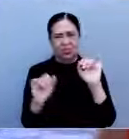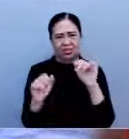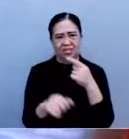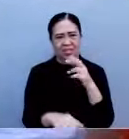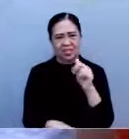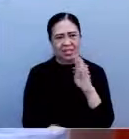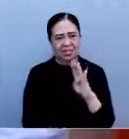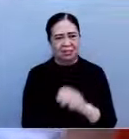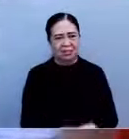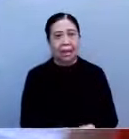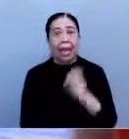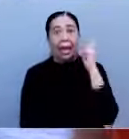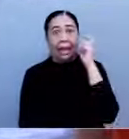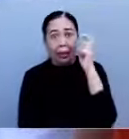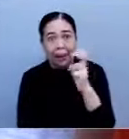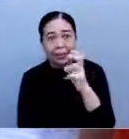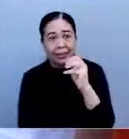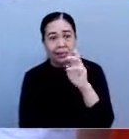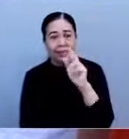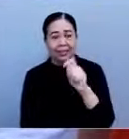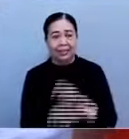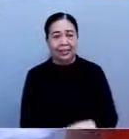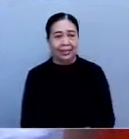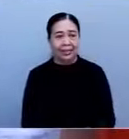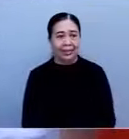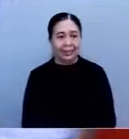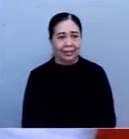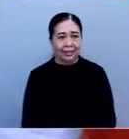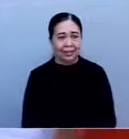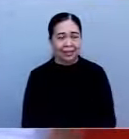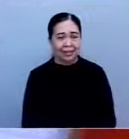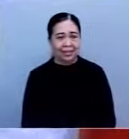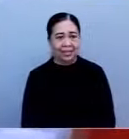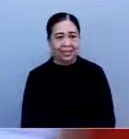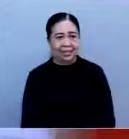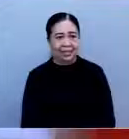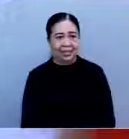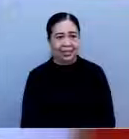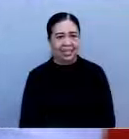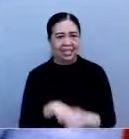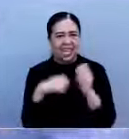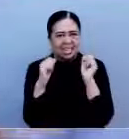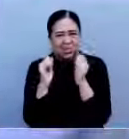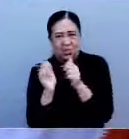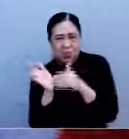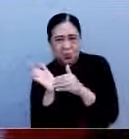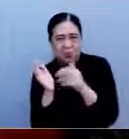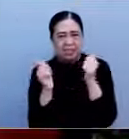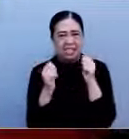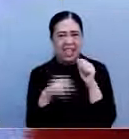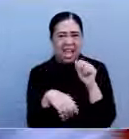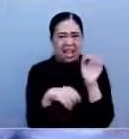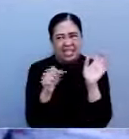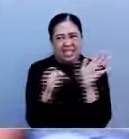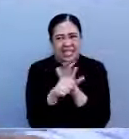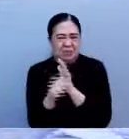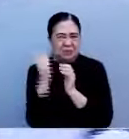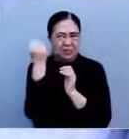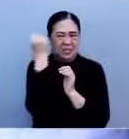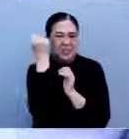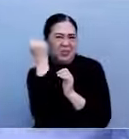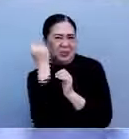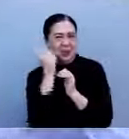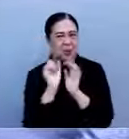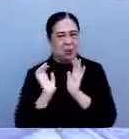Kasi MRT ka. Sa MRT na lang. Okay, MRT. Shy, kaya ang shikip ni Jane. Push mo yan!